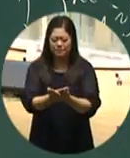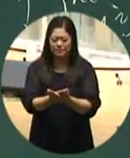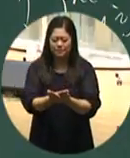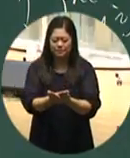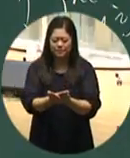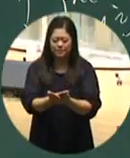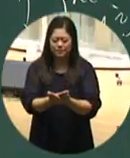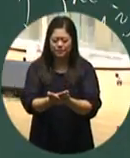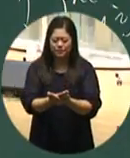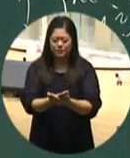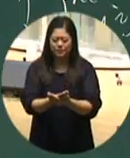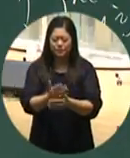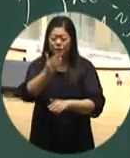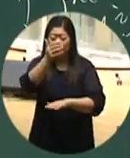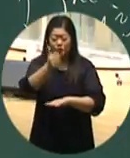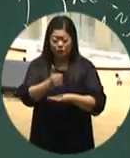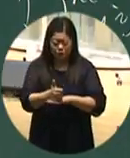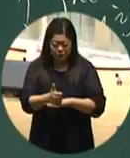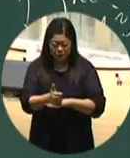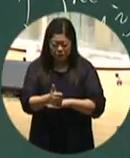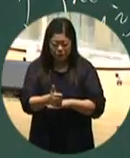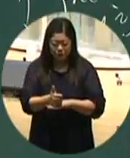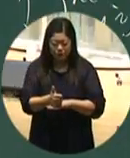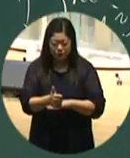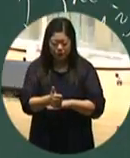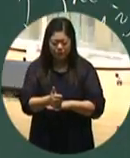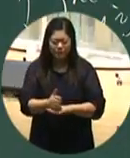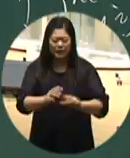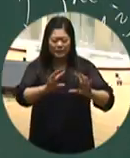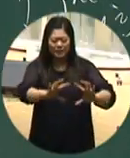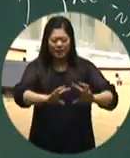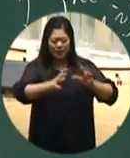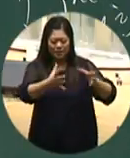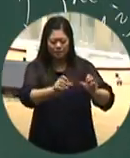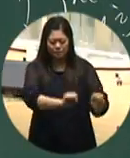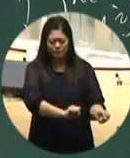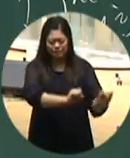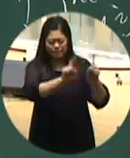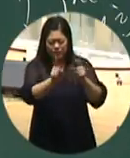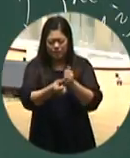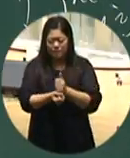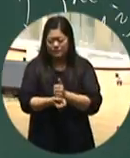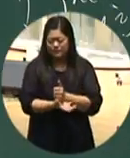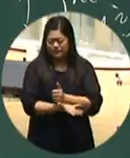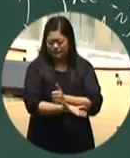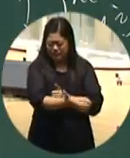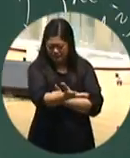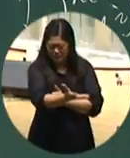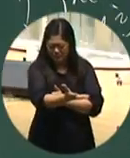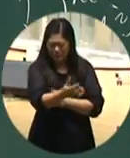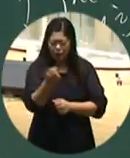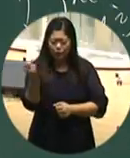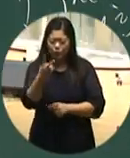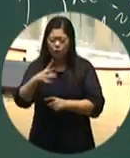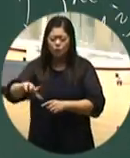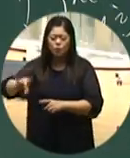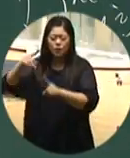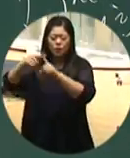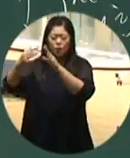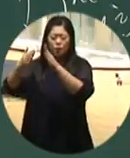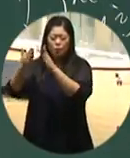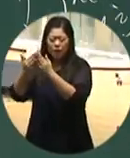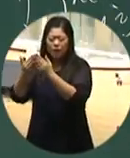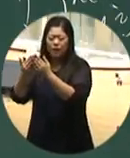all into. 그래서 정말로 세상 살리고 이 초대교회 일어났던 역사를